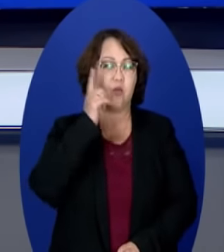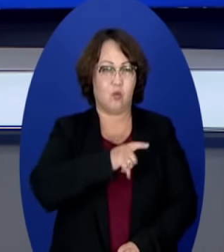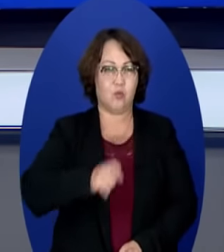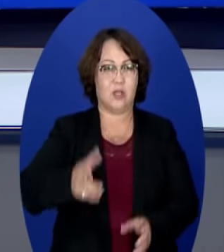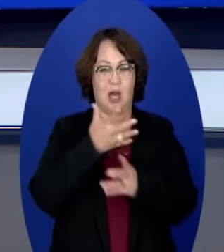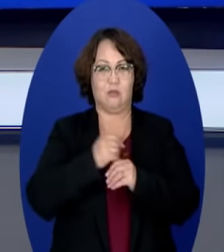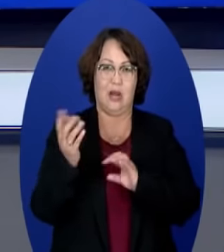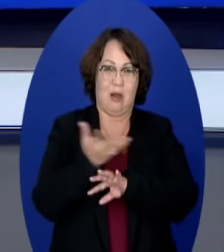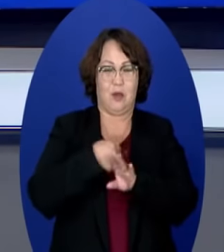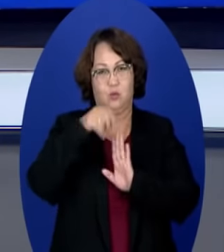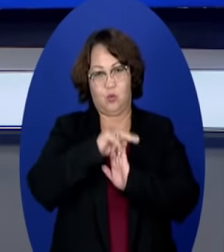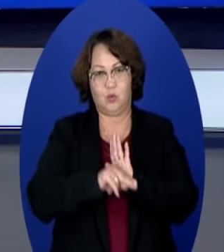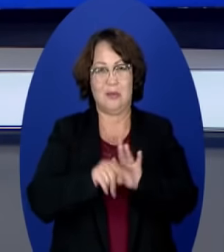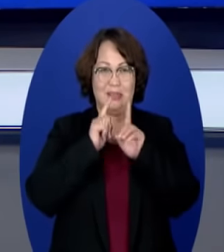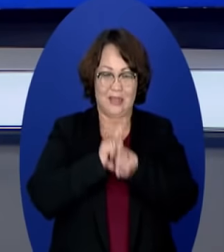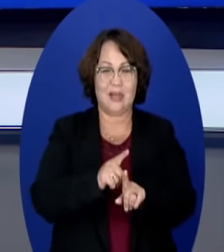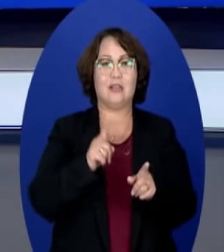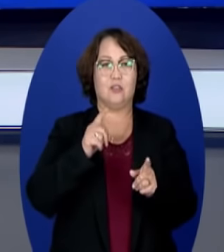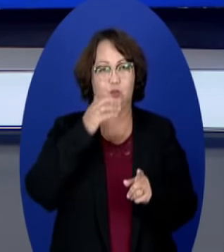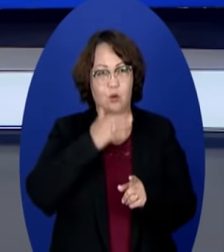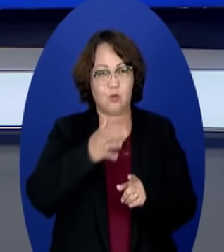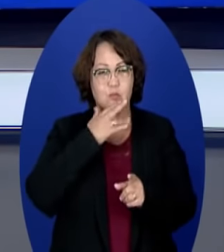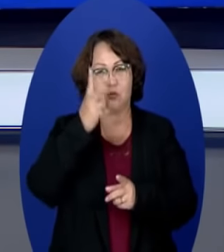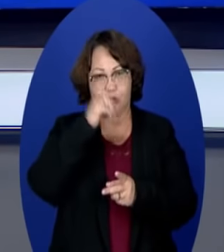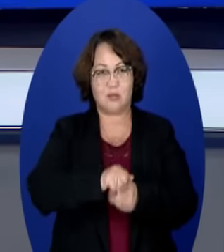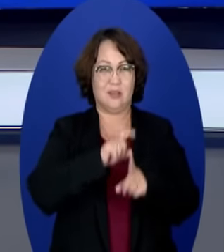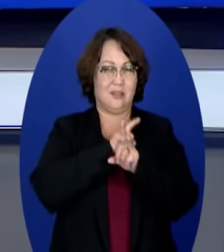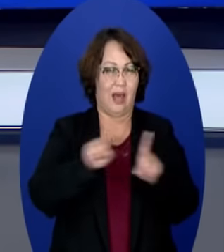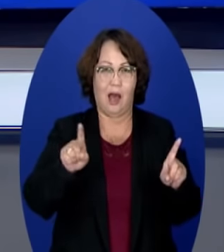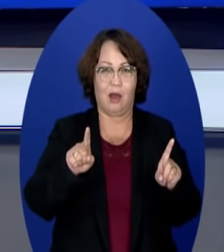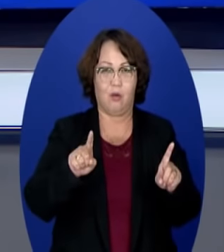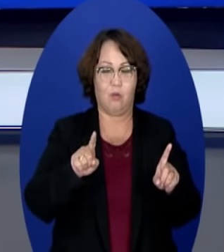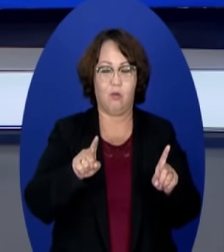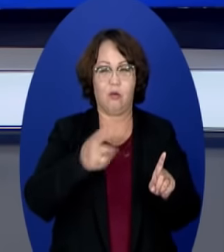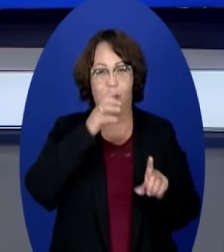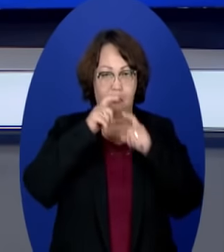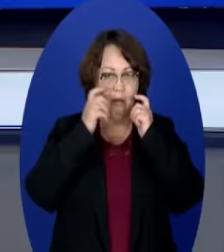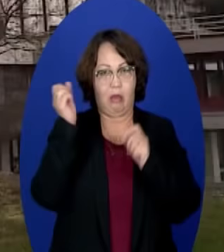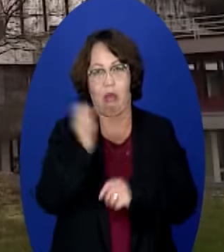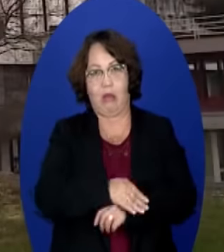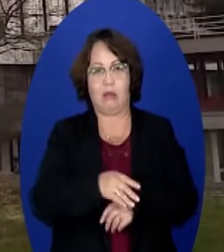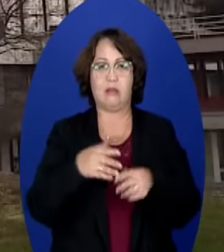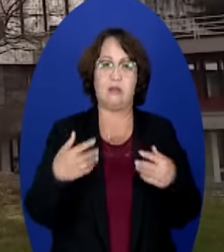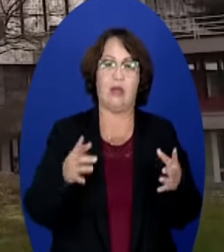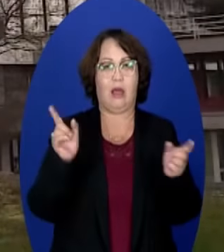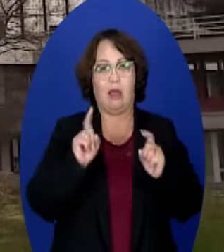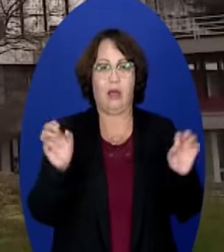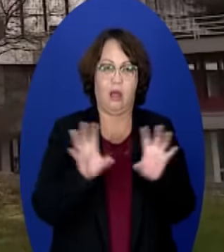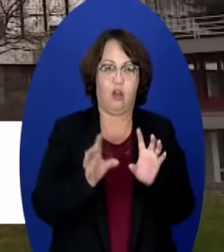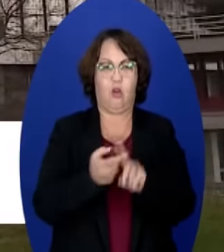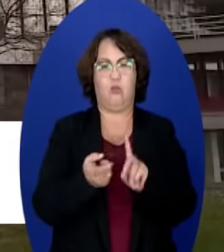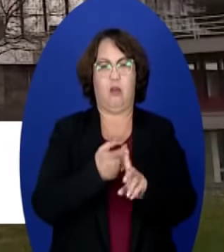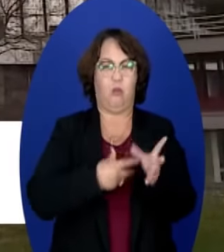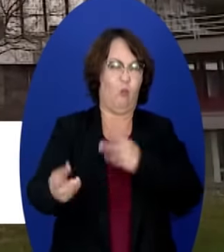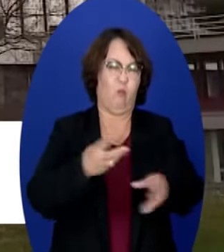халдвар хамгааллын дэглэмийг одоо сахих одоо зөвлөмжүүдийг дагаж мөрдөхгүй байгаатай холбоотой гэж үзэж байна. За, тус байгууллагын